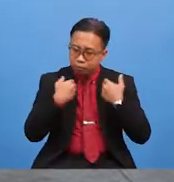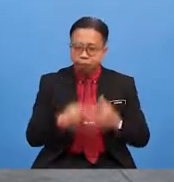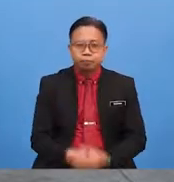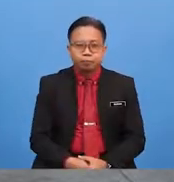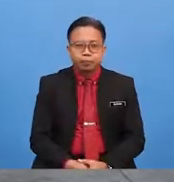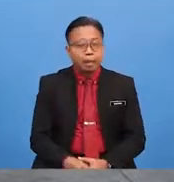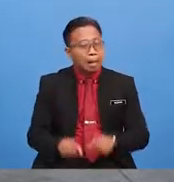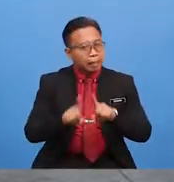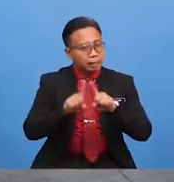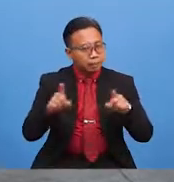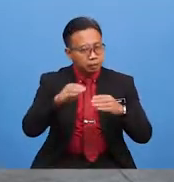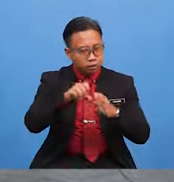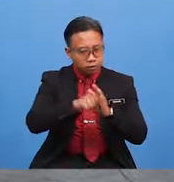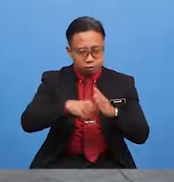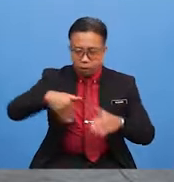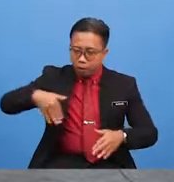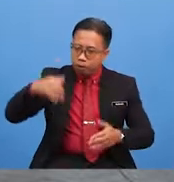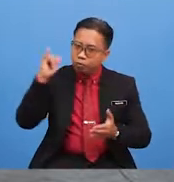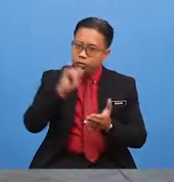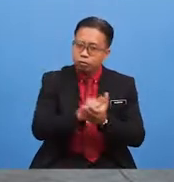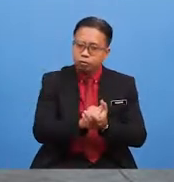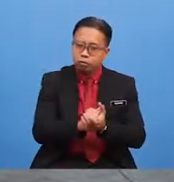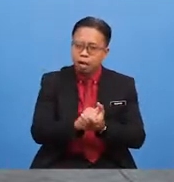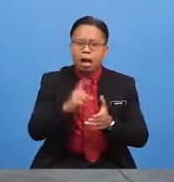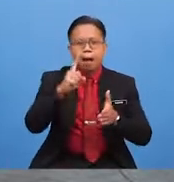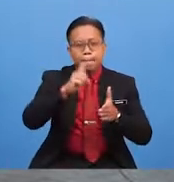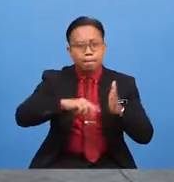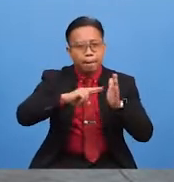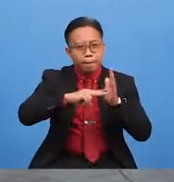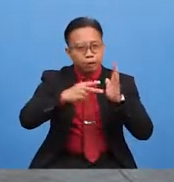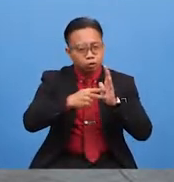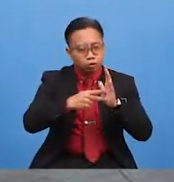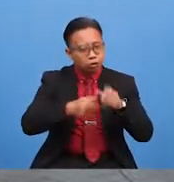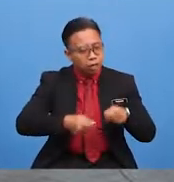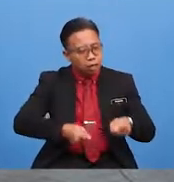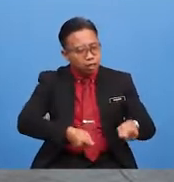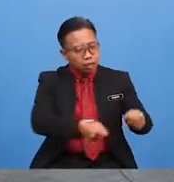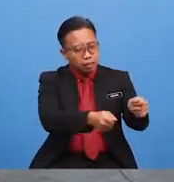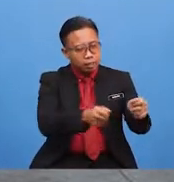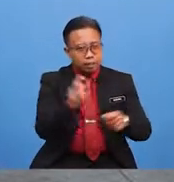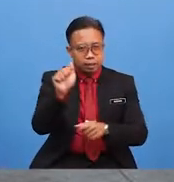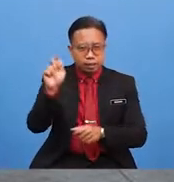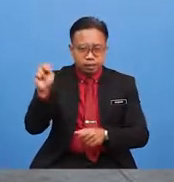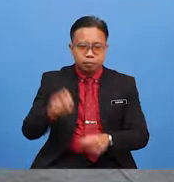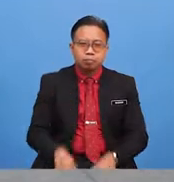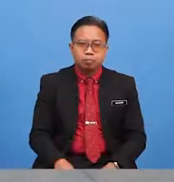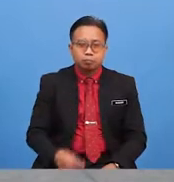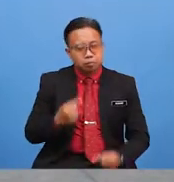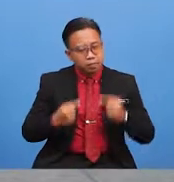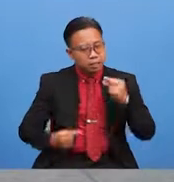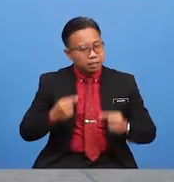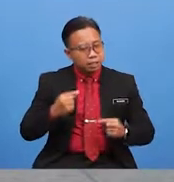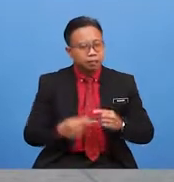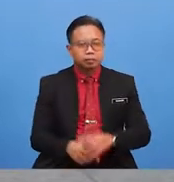Tetapi sebelum itu, cikgu nak tanya murid-murid, apakah yang dimaksudkan dengan aliran? Gaya?